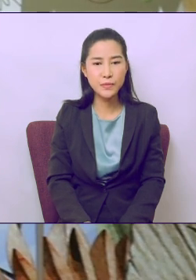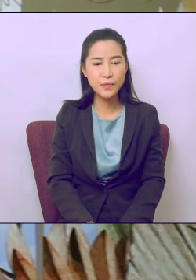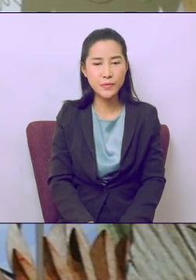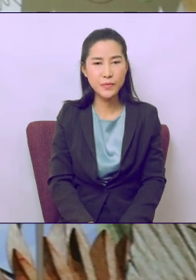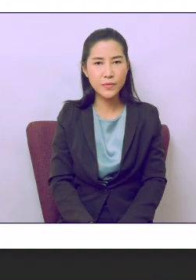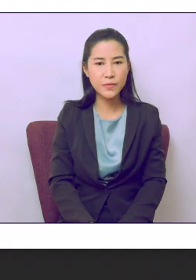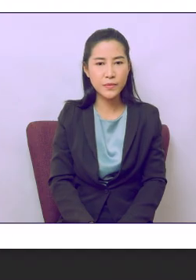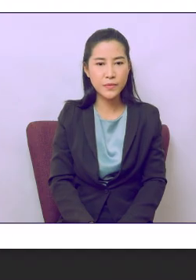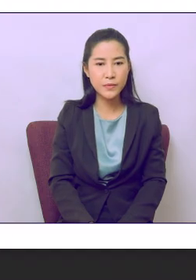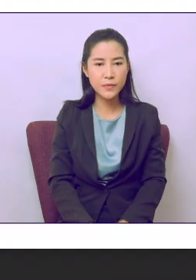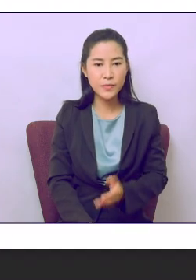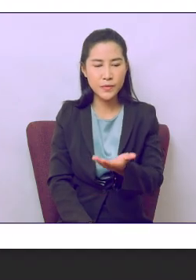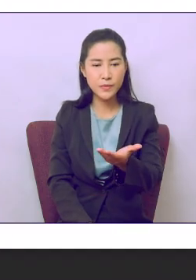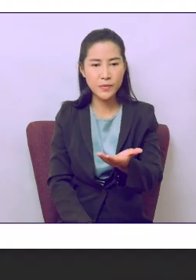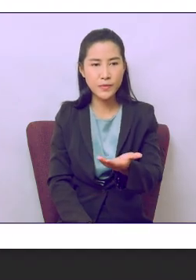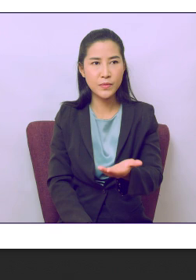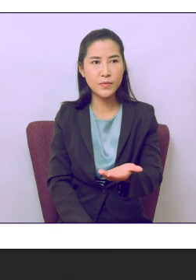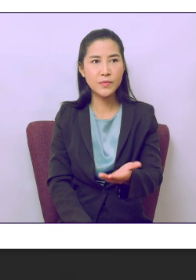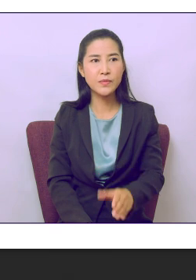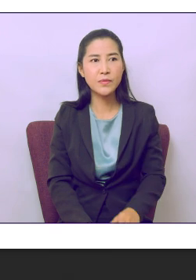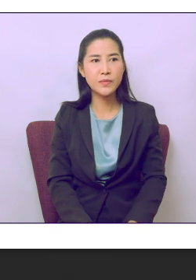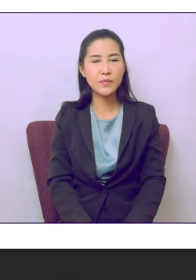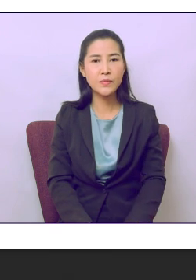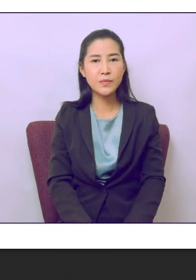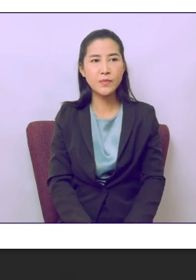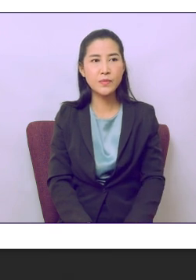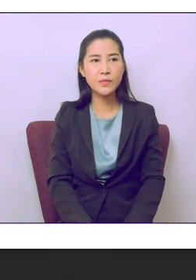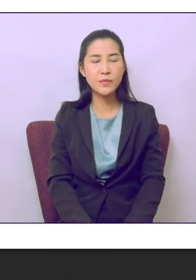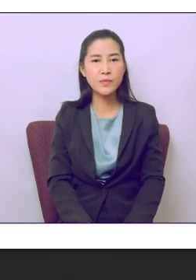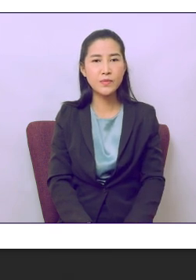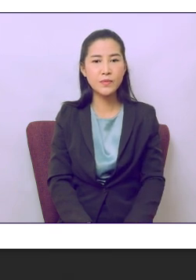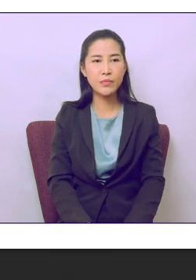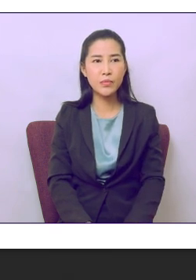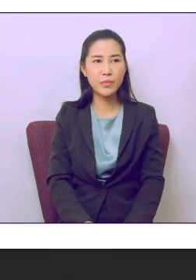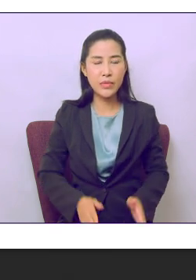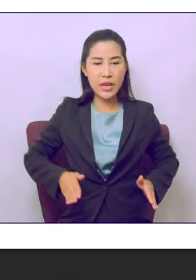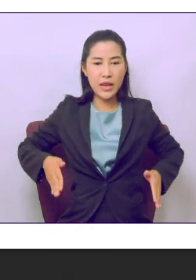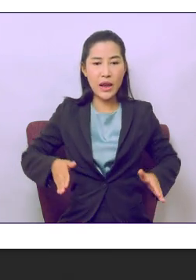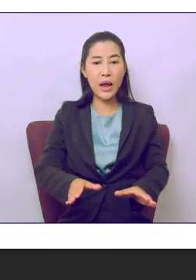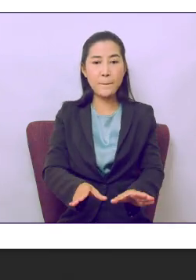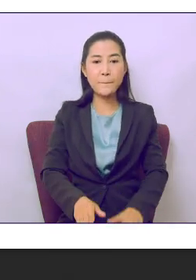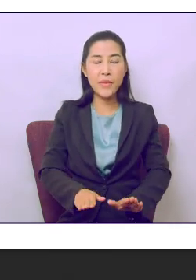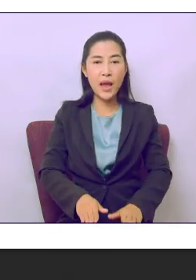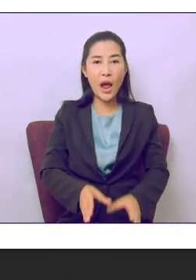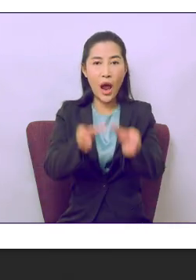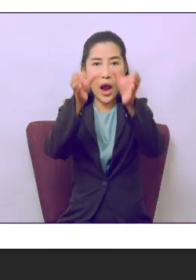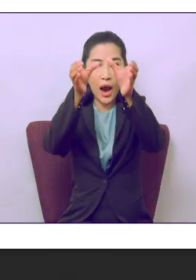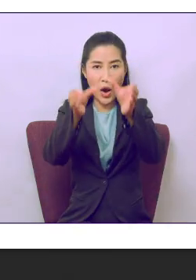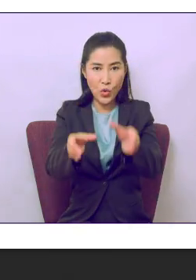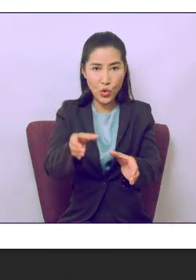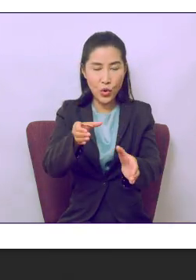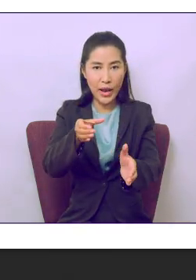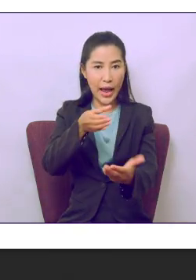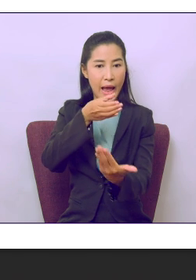ครับอ่ะถ้าต่อไปนะครับเราก็จะบริหารนะครับกล้ามเนื้อต้นขาด้าน